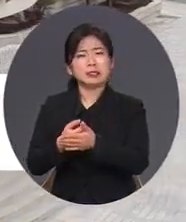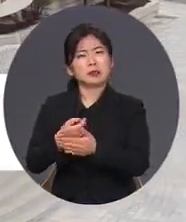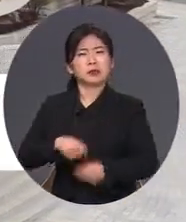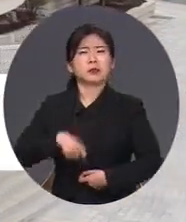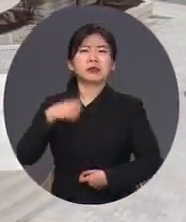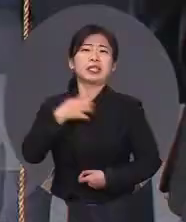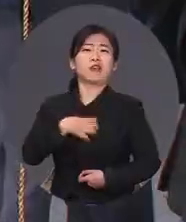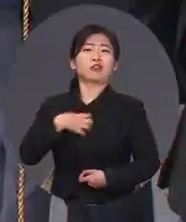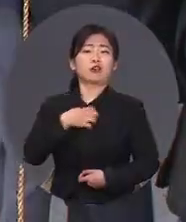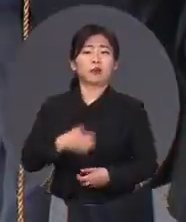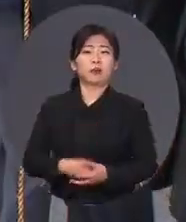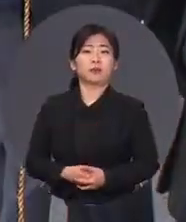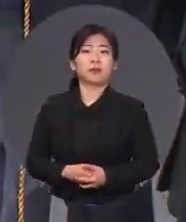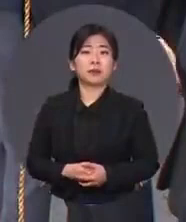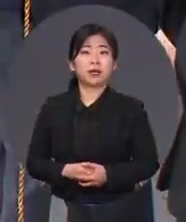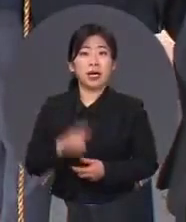거죠.